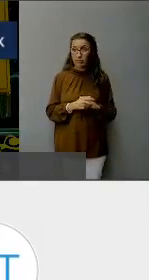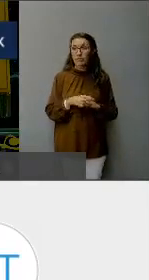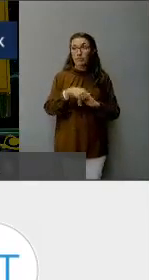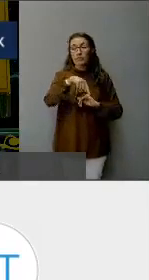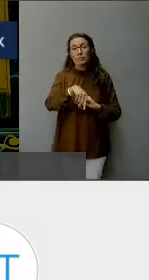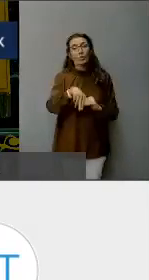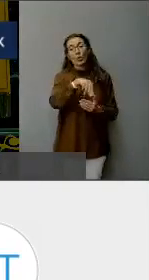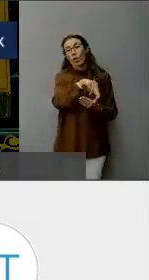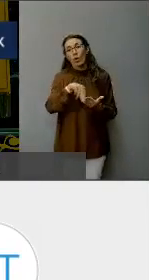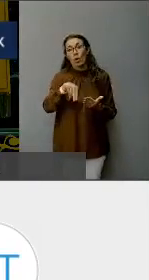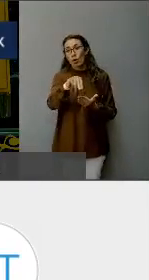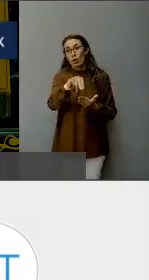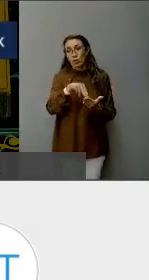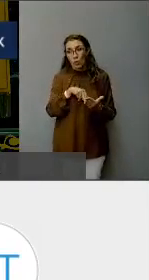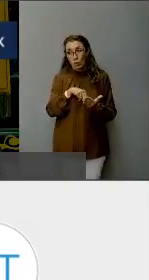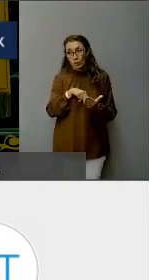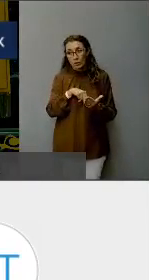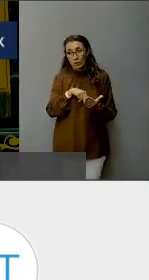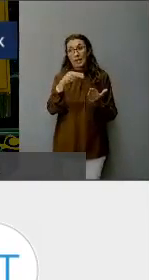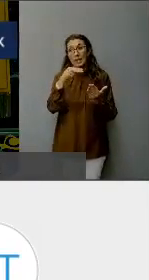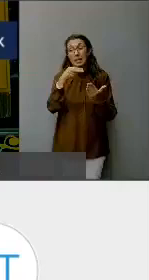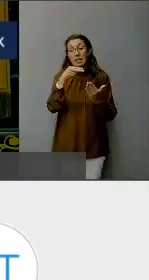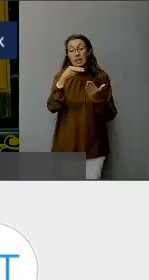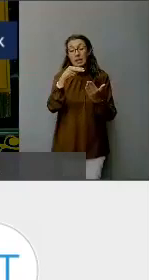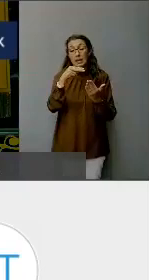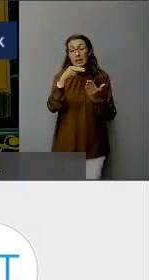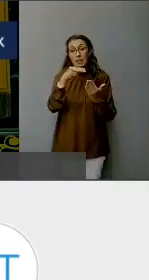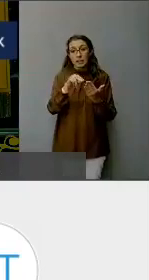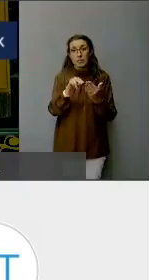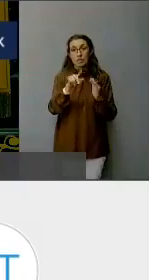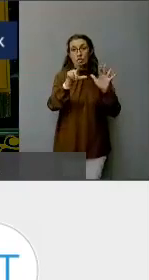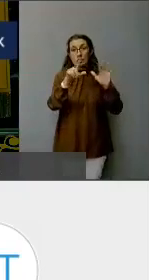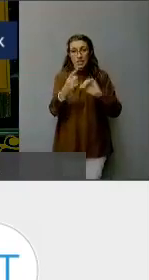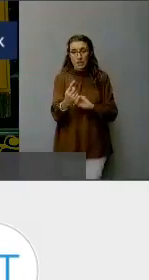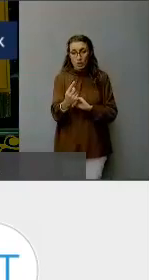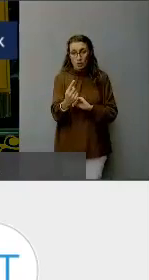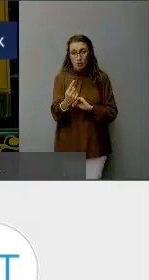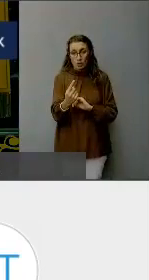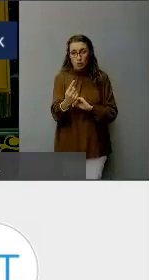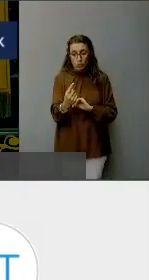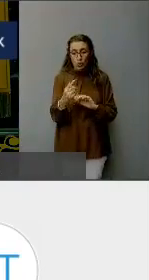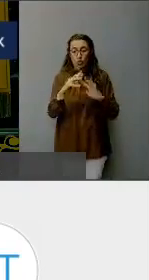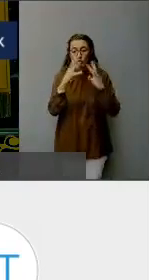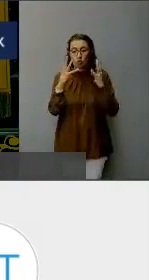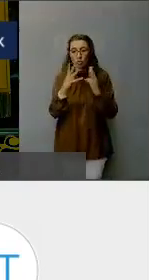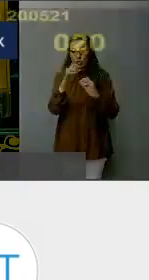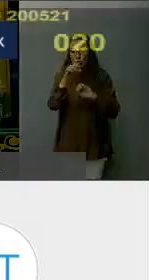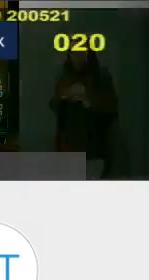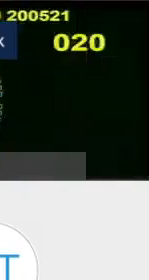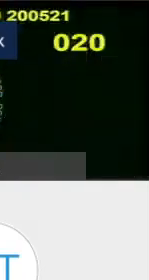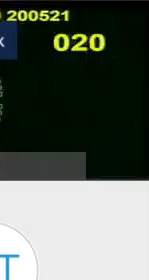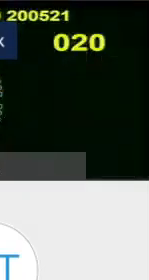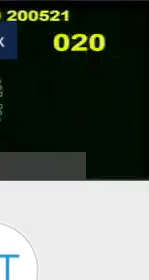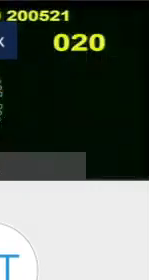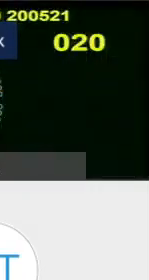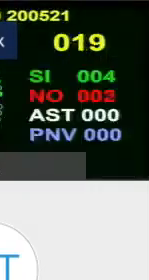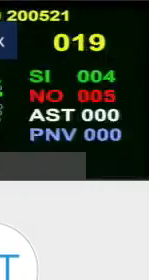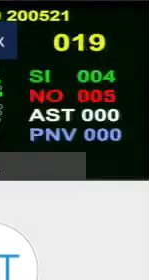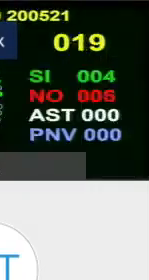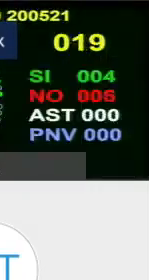pongo ora in votazione l'emendamento un numero 71 parere della giunta contrario si vota